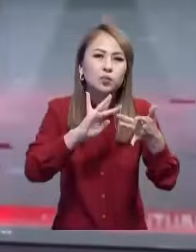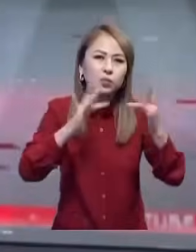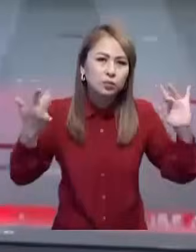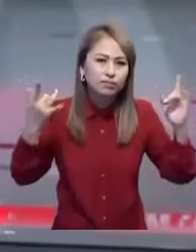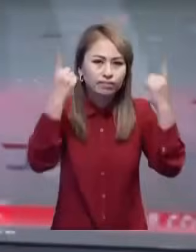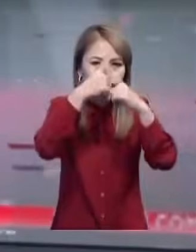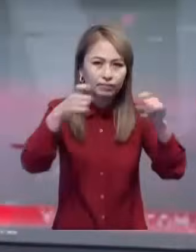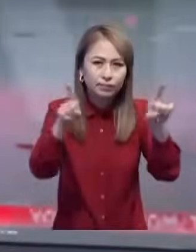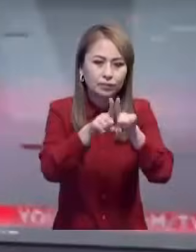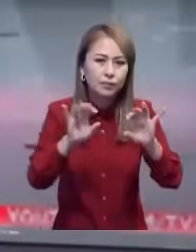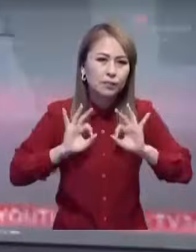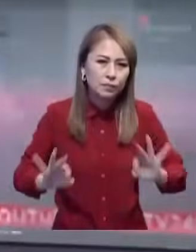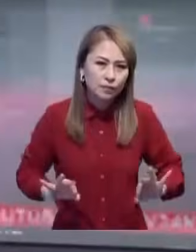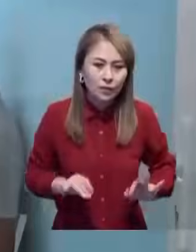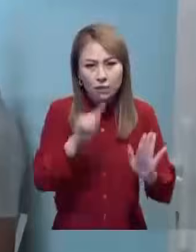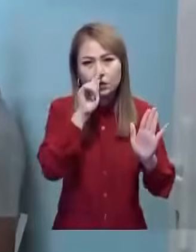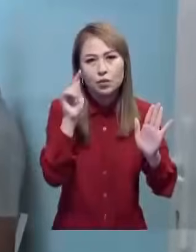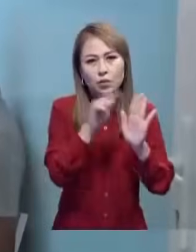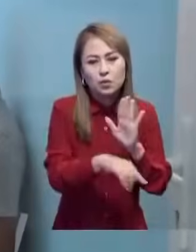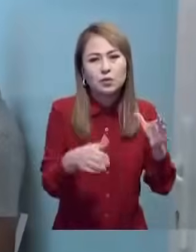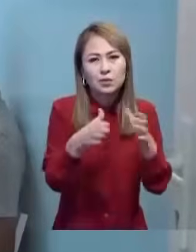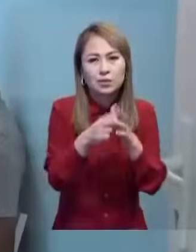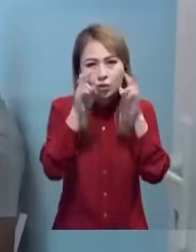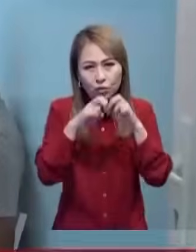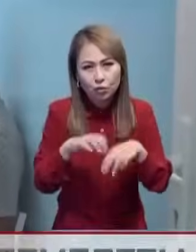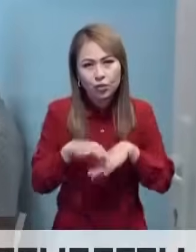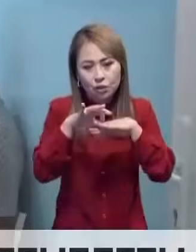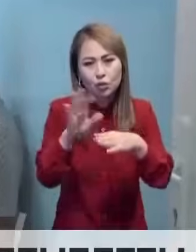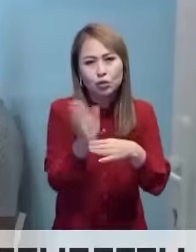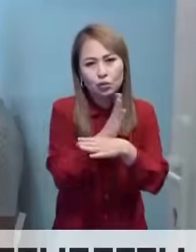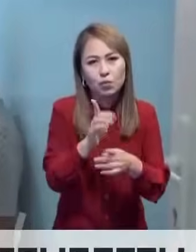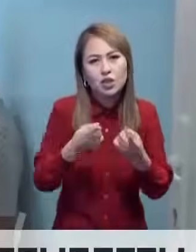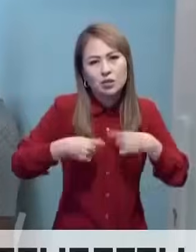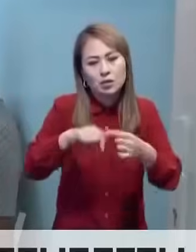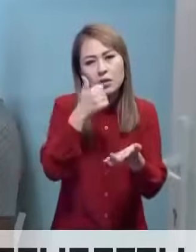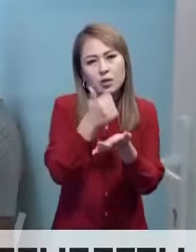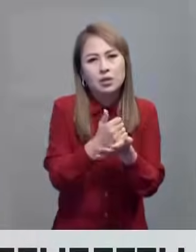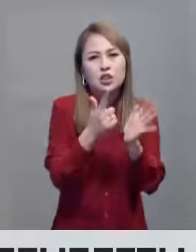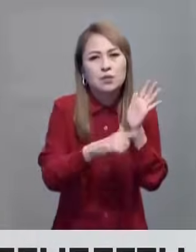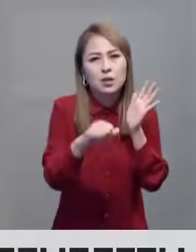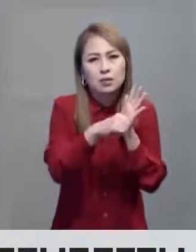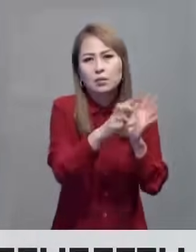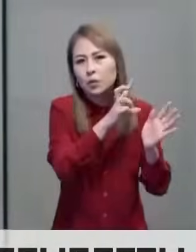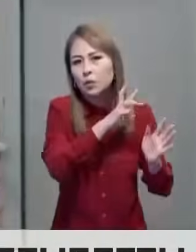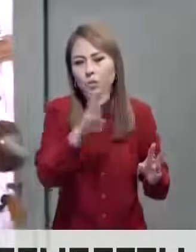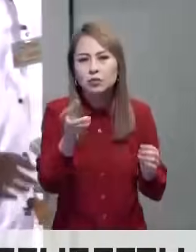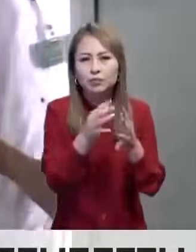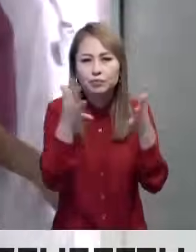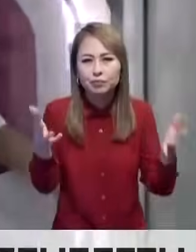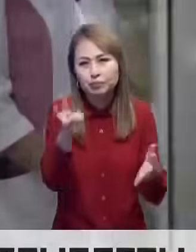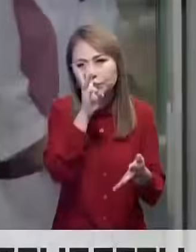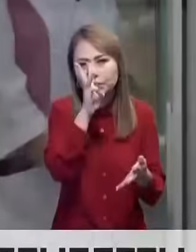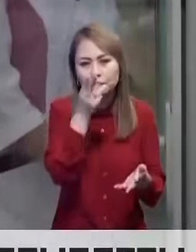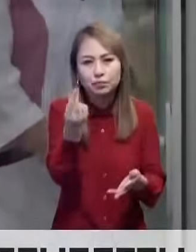желіде жарайланып, бұл іске прокурорлар араласты. Құзырлы орган тексеріс жүргізіп, жеке ұйым басшылығының 76 миллион теңгеден астам